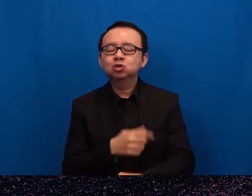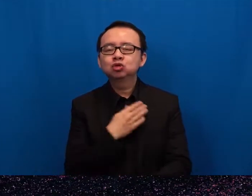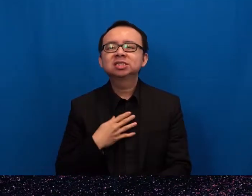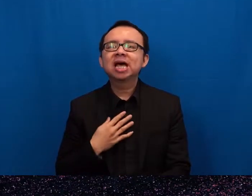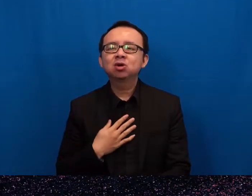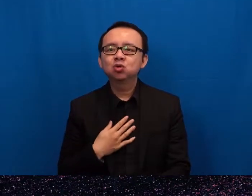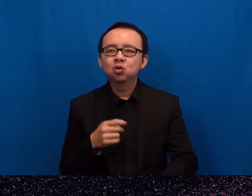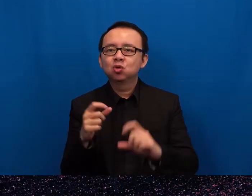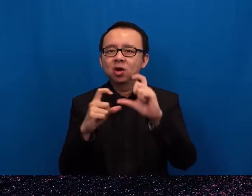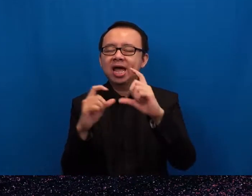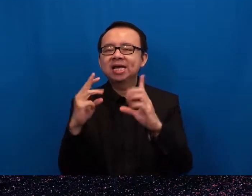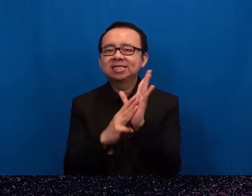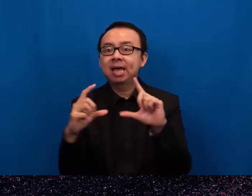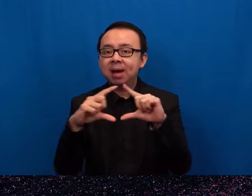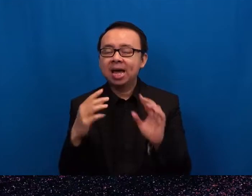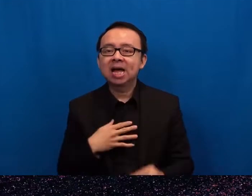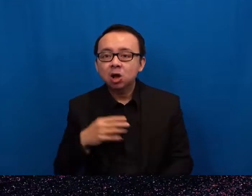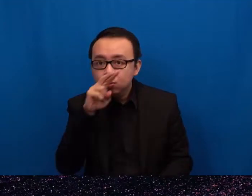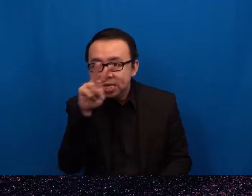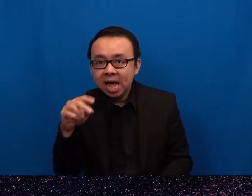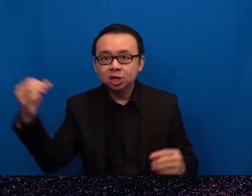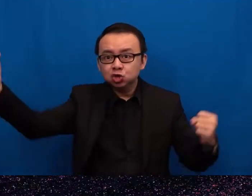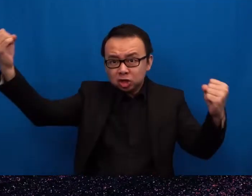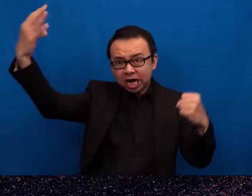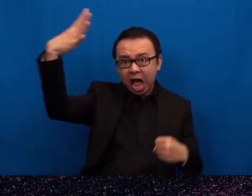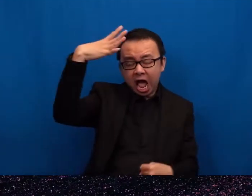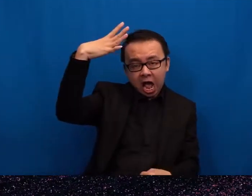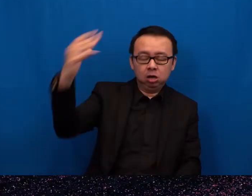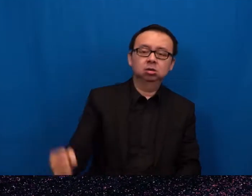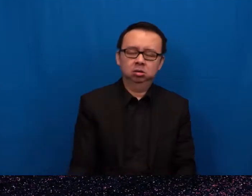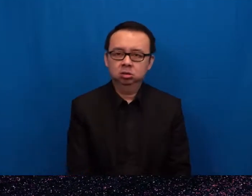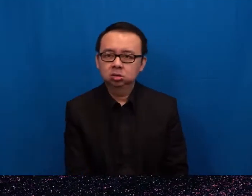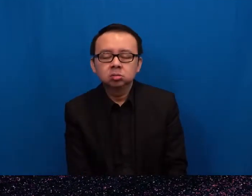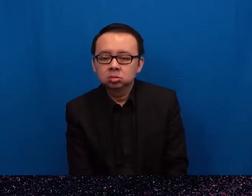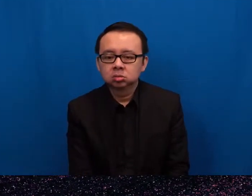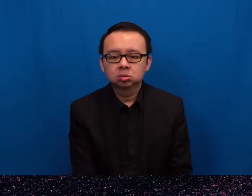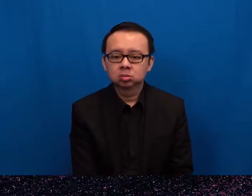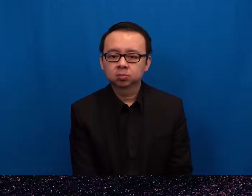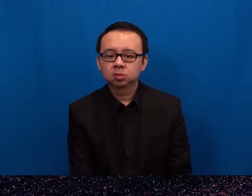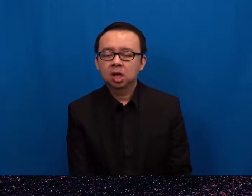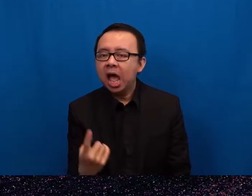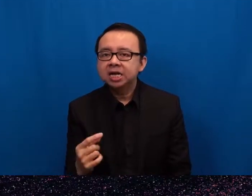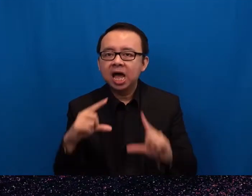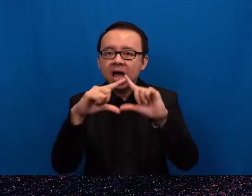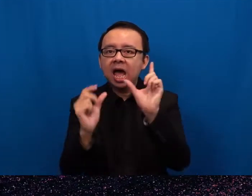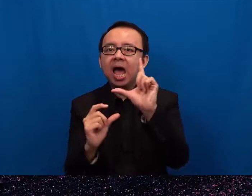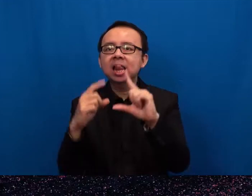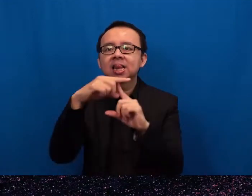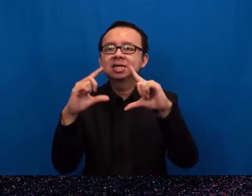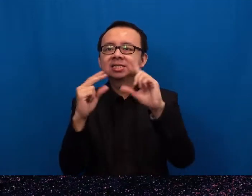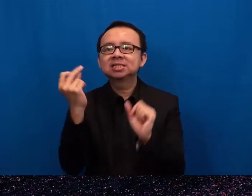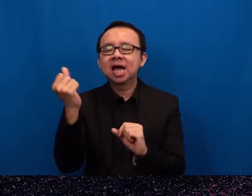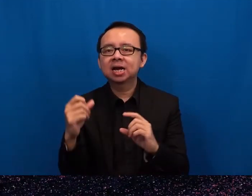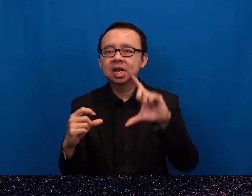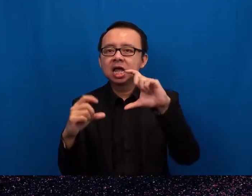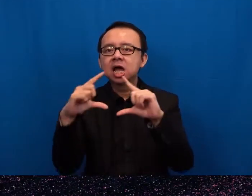Yesus. Terang benderang di tengah-tengah ibadah. Nggak sampai 100 orang. Altar call diberikan. Saya